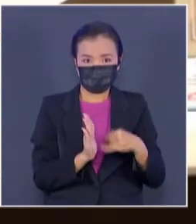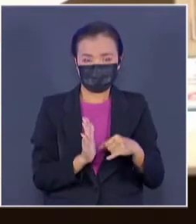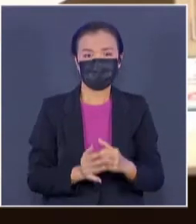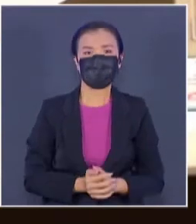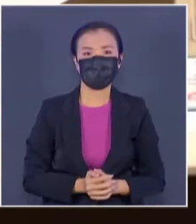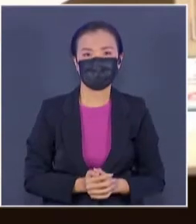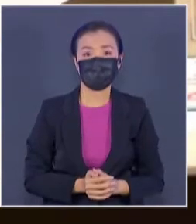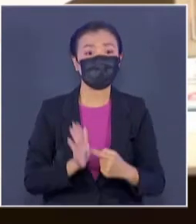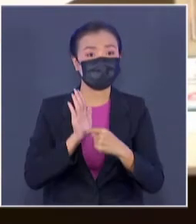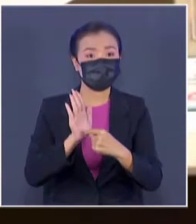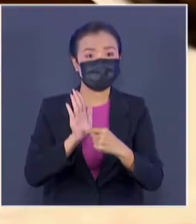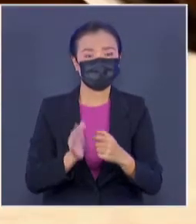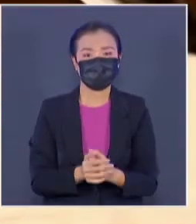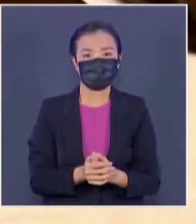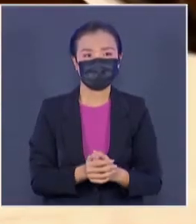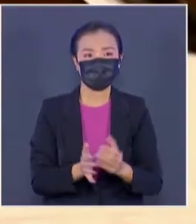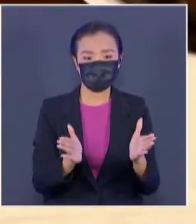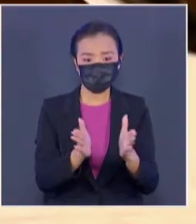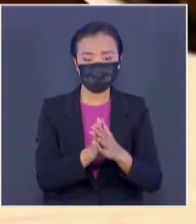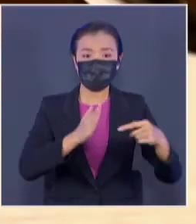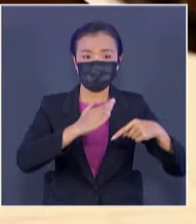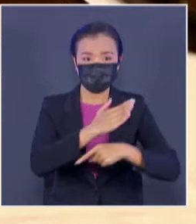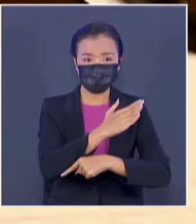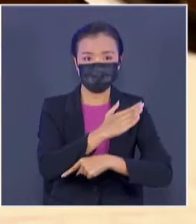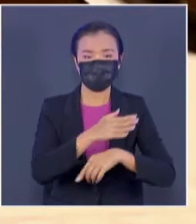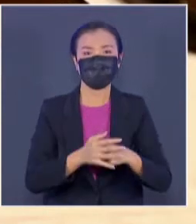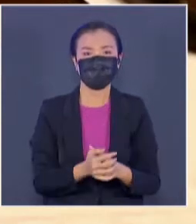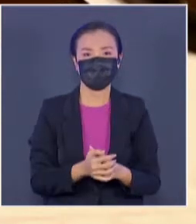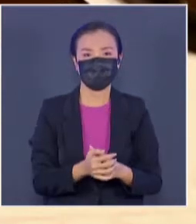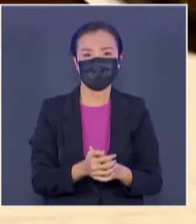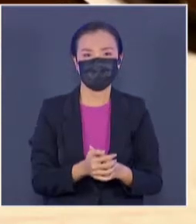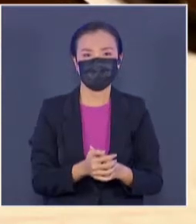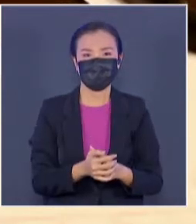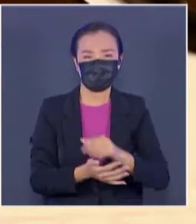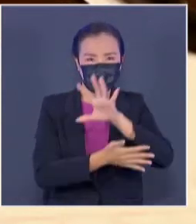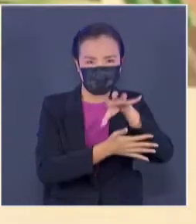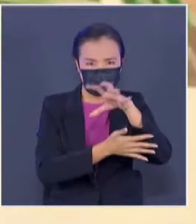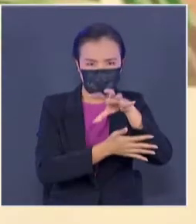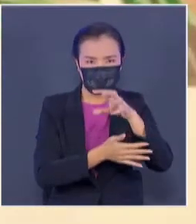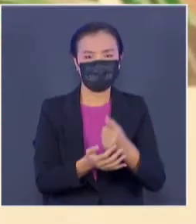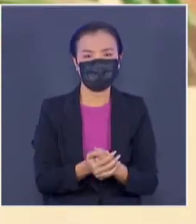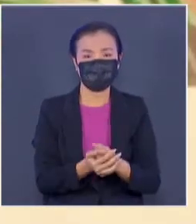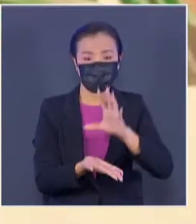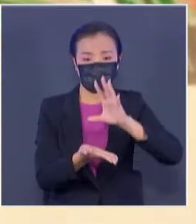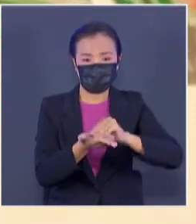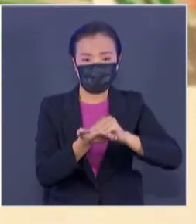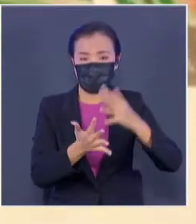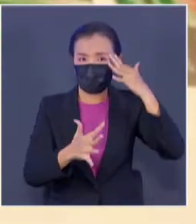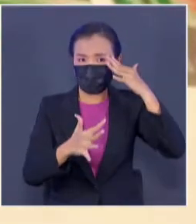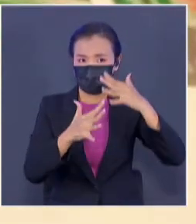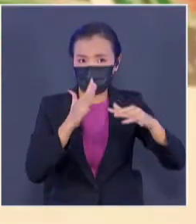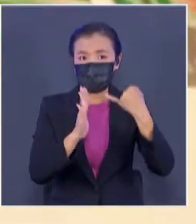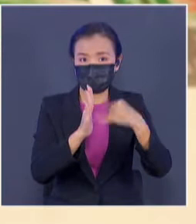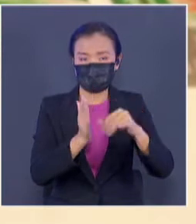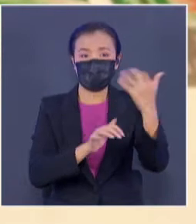คะอย่างเช่นข้อหาร่วมกันช่อโกงประชาชนร่วมกันโดยทุจริตหลอกลวงนำเข้าข้อมูลบิดเบือนสู่ระบบคอมพิวเต